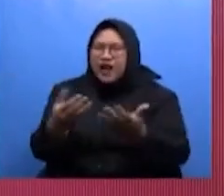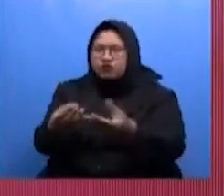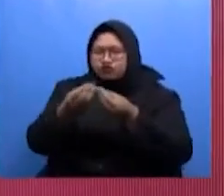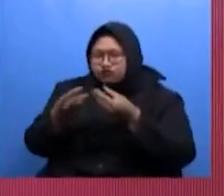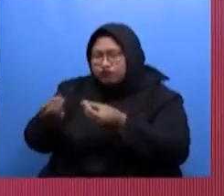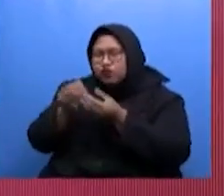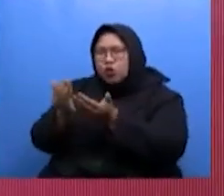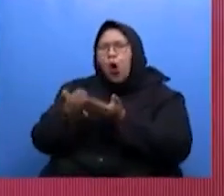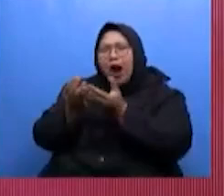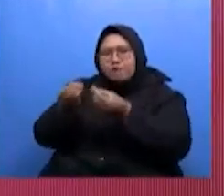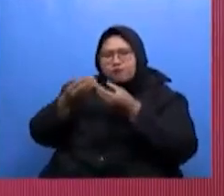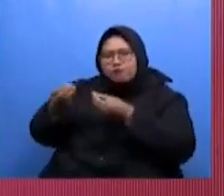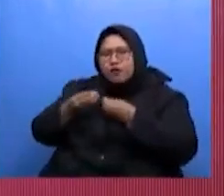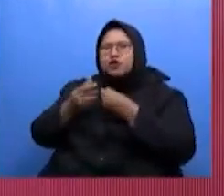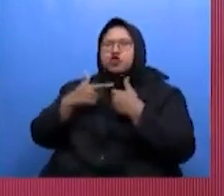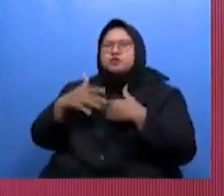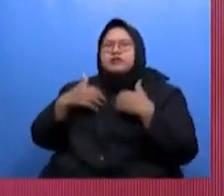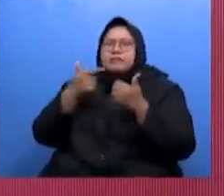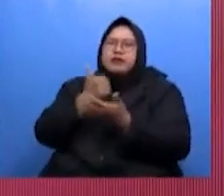dan tantangan